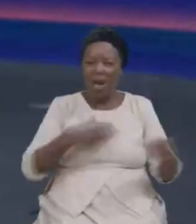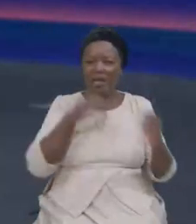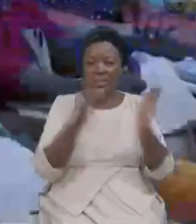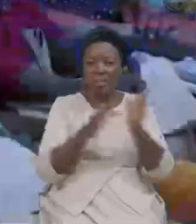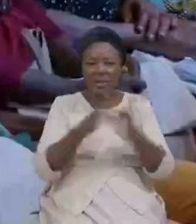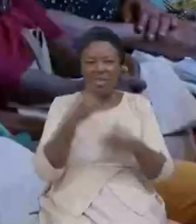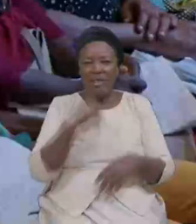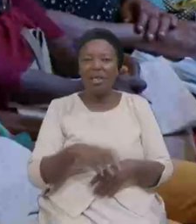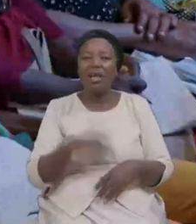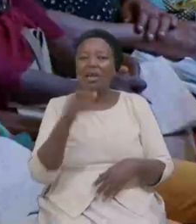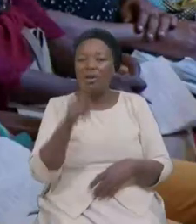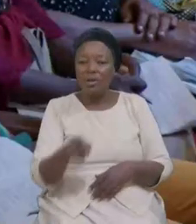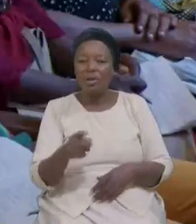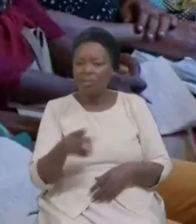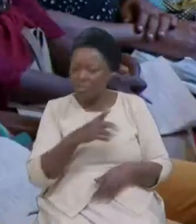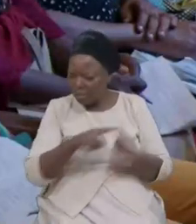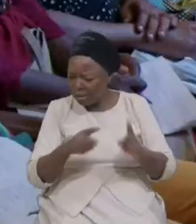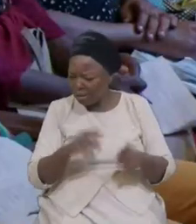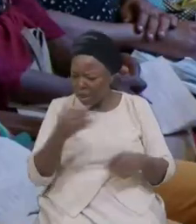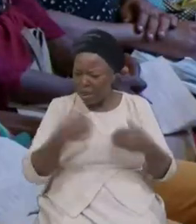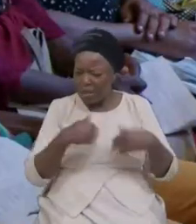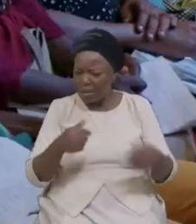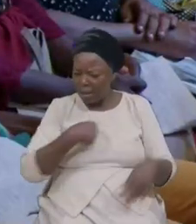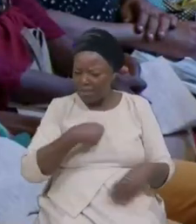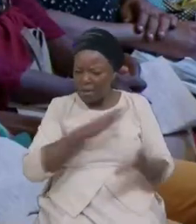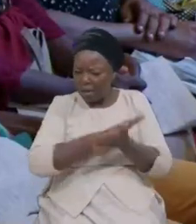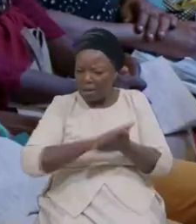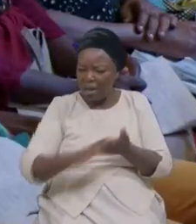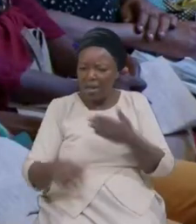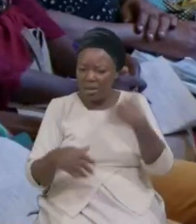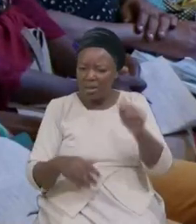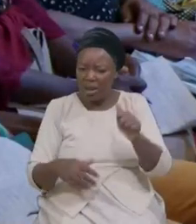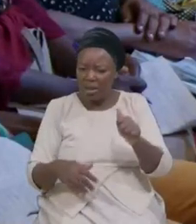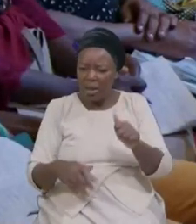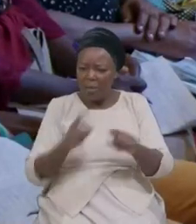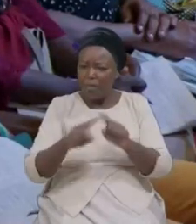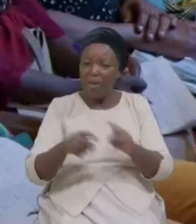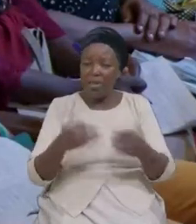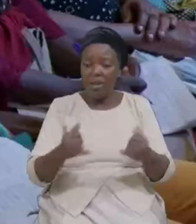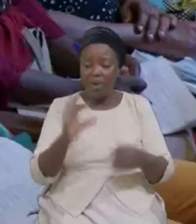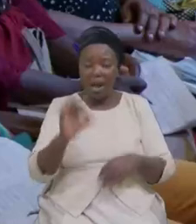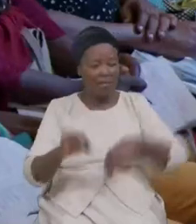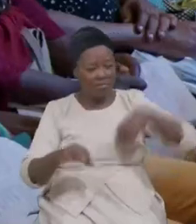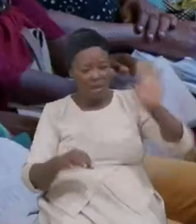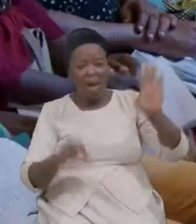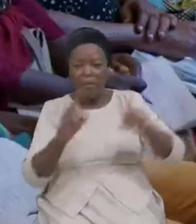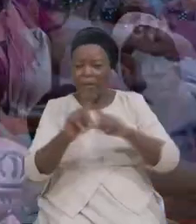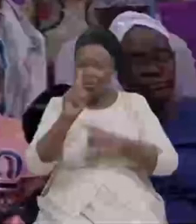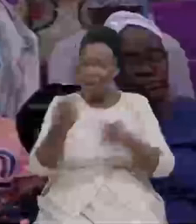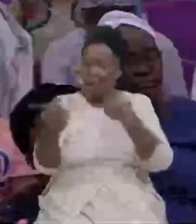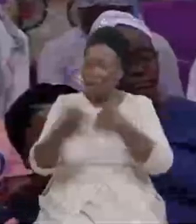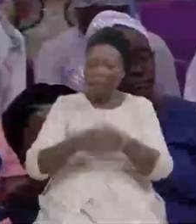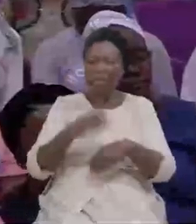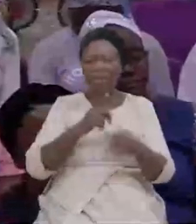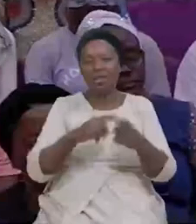ce n'était pas dix purifiés? Et les neuf autres. Mais ce Samaritain, va, ta